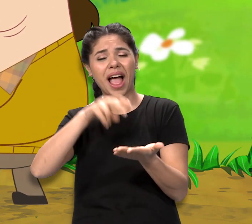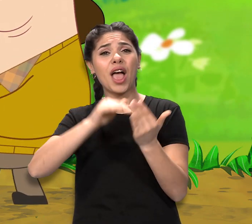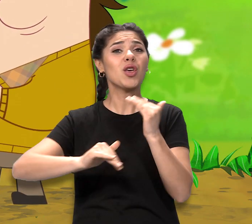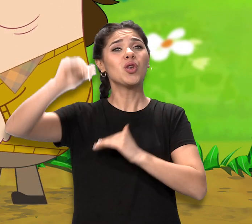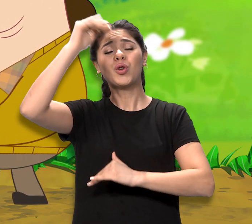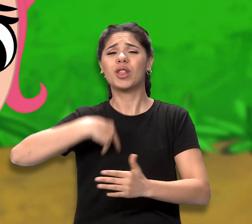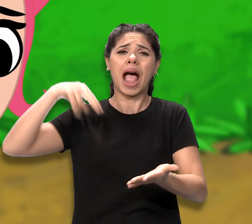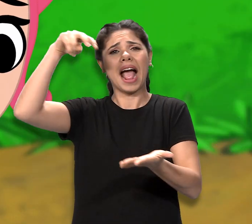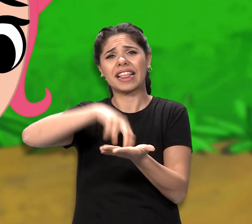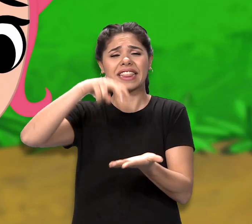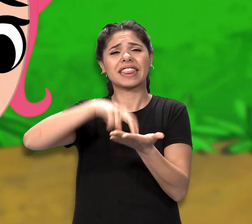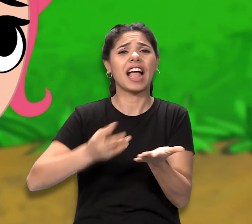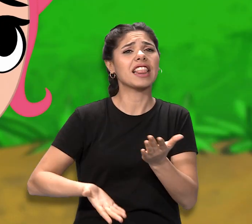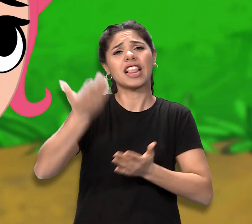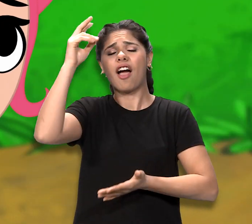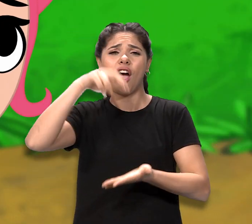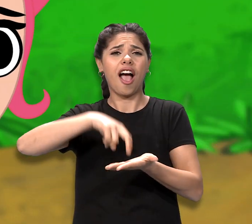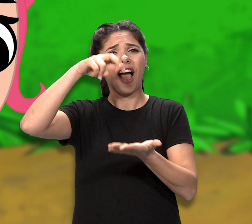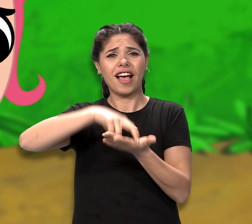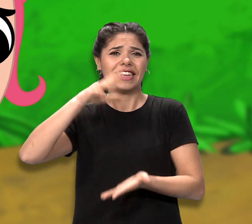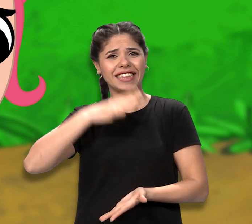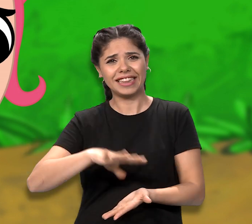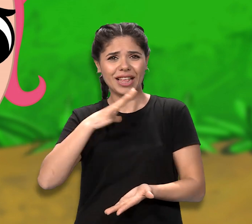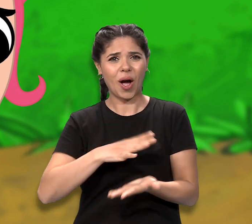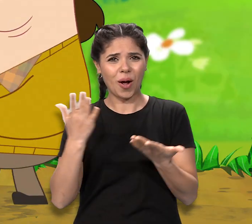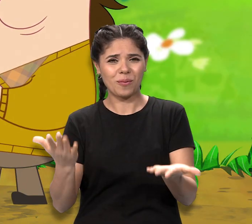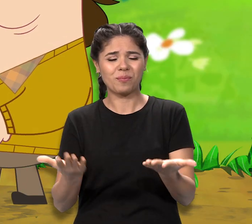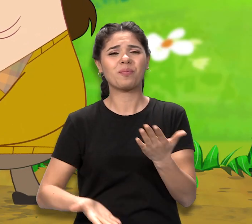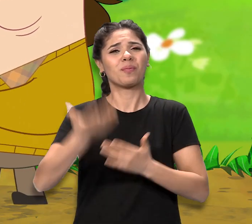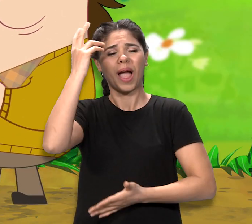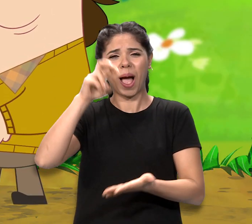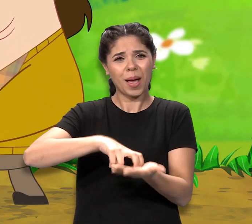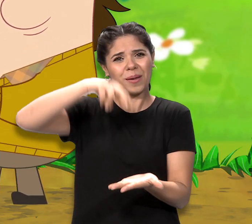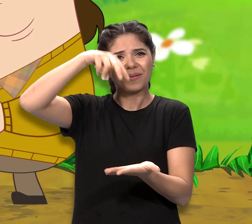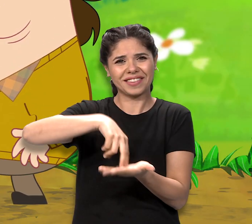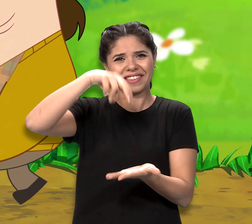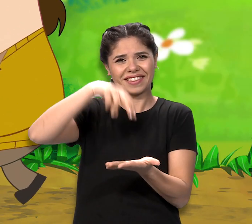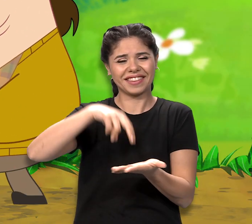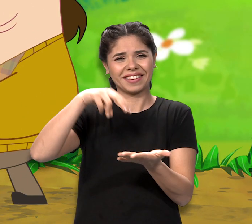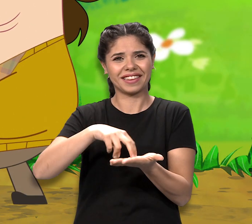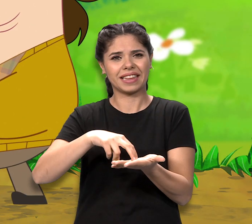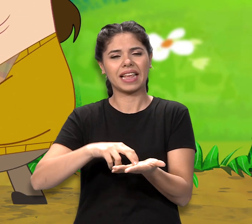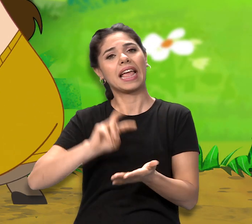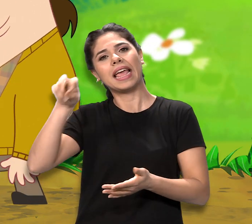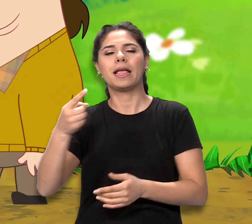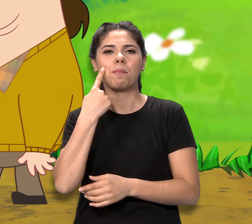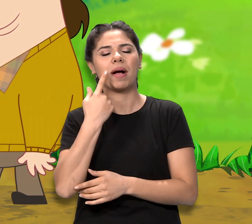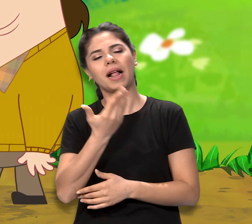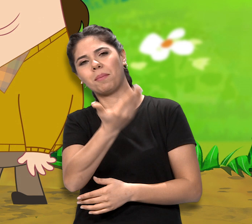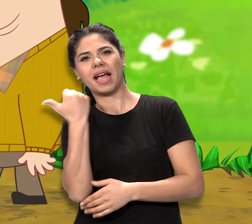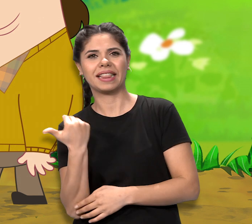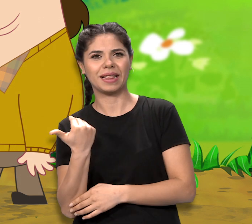Daha yükseğe, daha yükseğe. Kolum yoruldu çocuklar. Daha yükseğe, daha yükseğe. Hadi inin